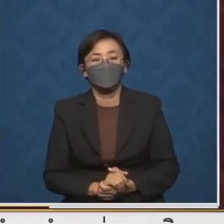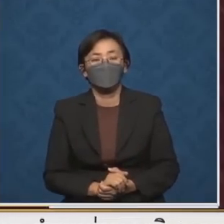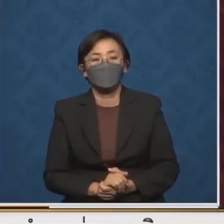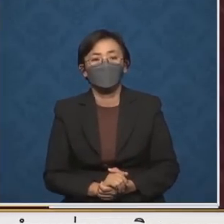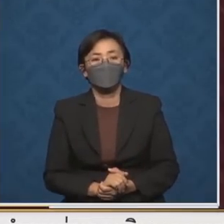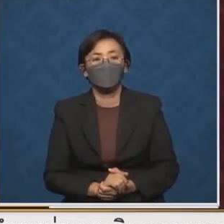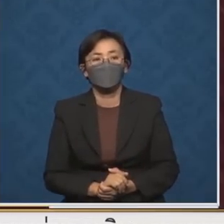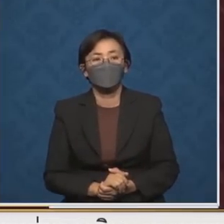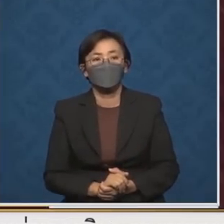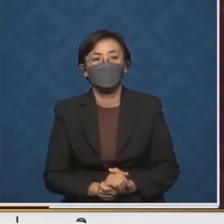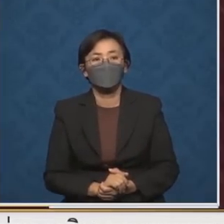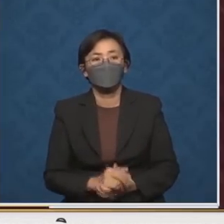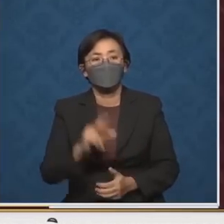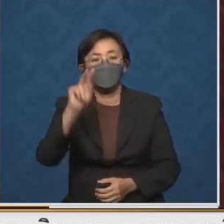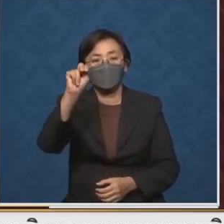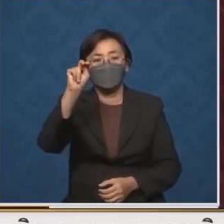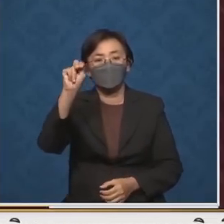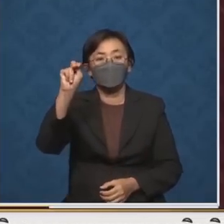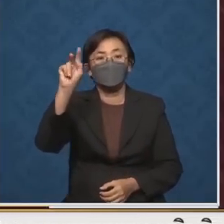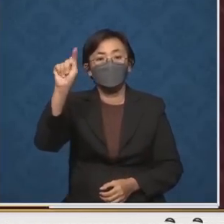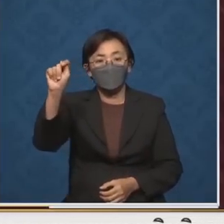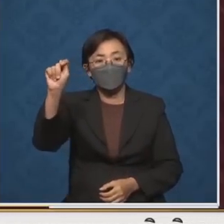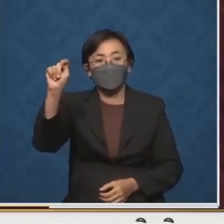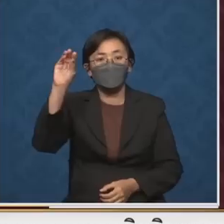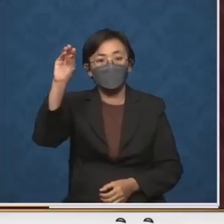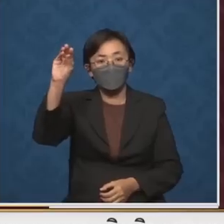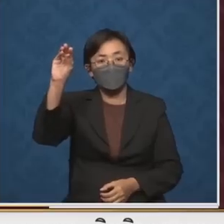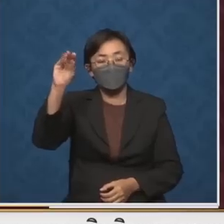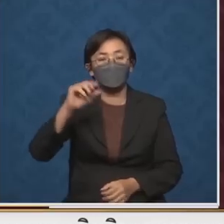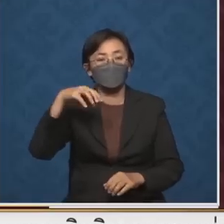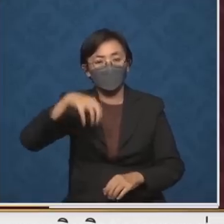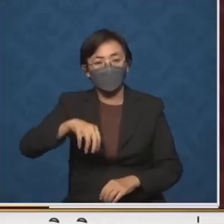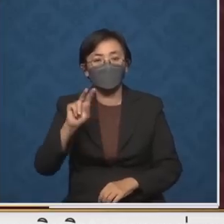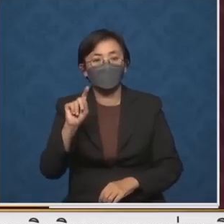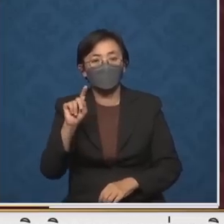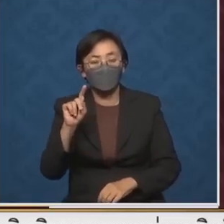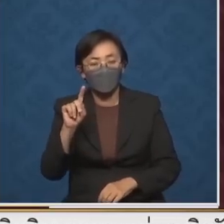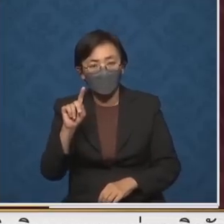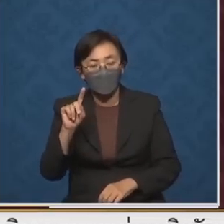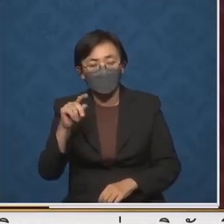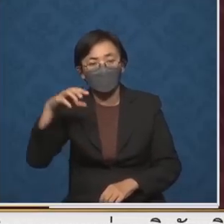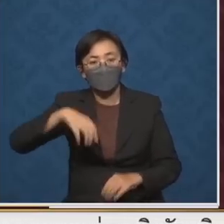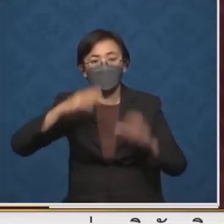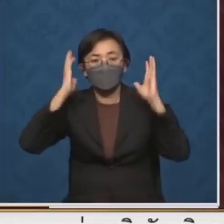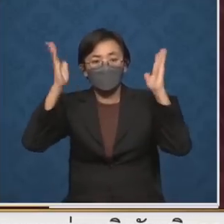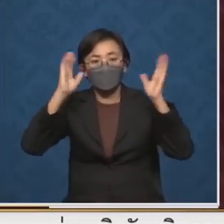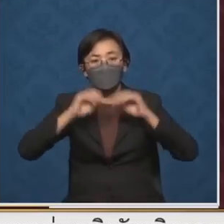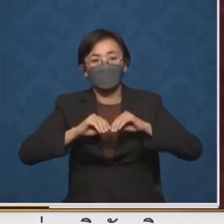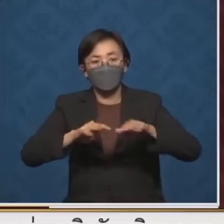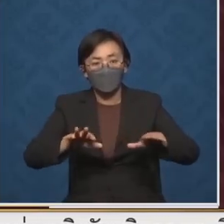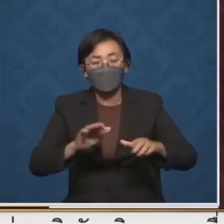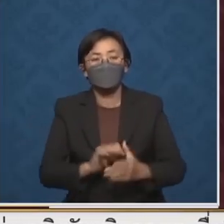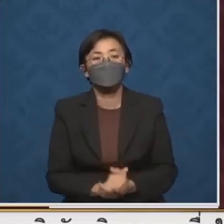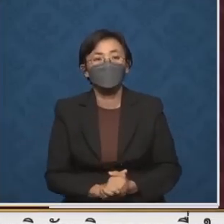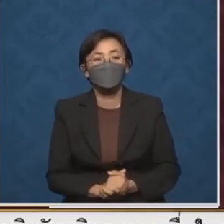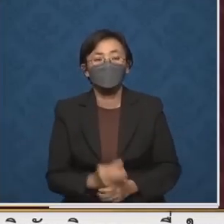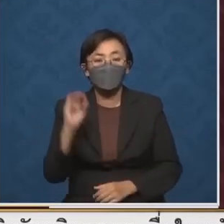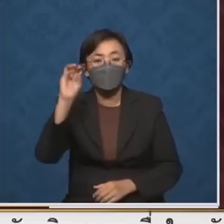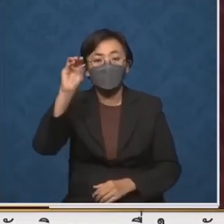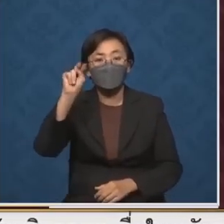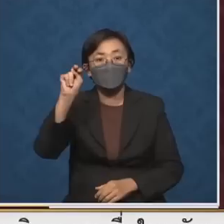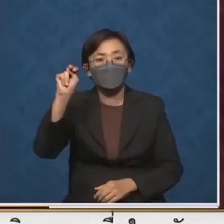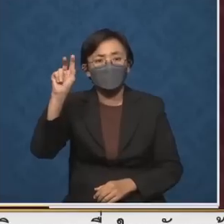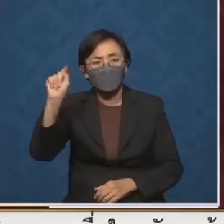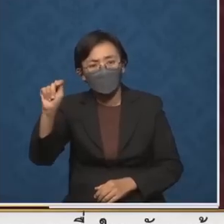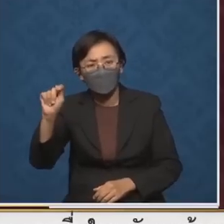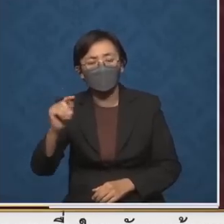ตา NNT ผมโฆษณาให้เลยนะครั เป็นสำหกขาวแ่งชาติของกรมประชาสัมพันธ์ท่านออกมาถแหลง ออกสื่